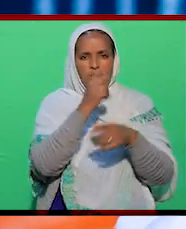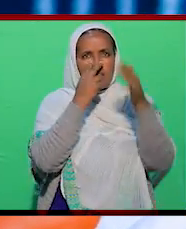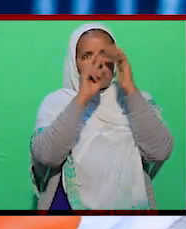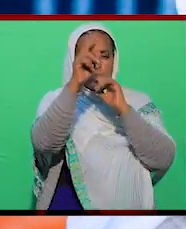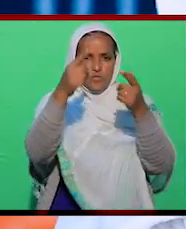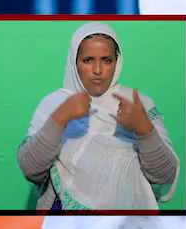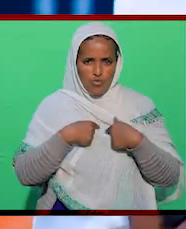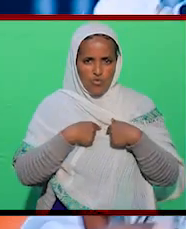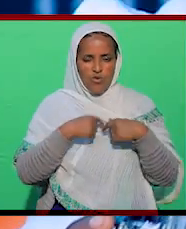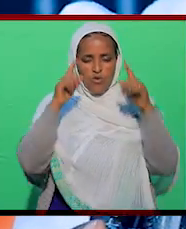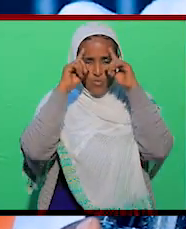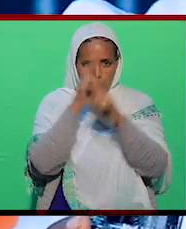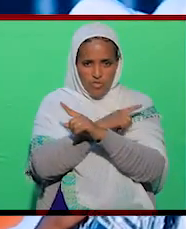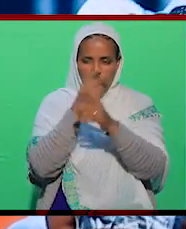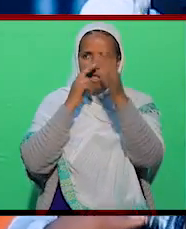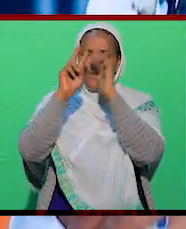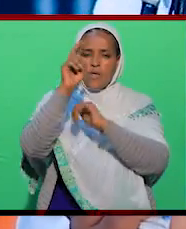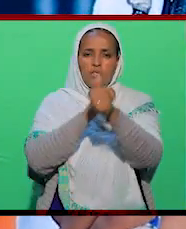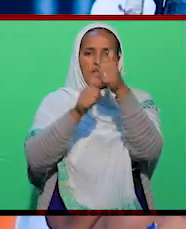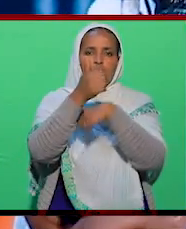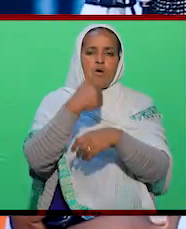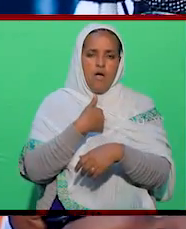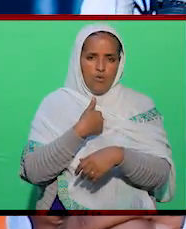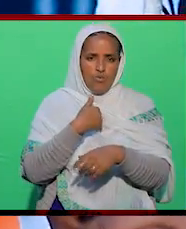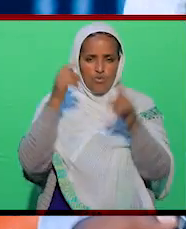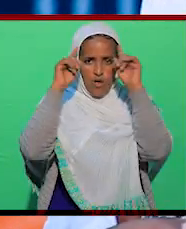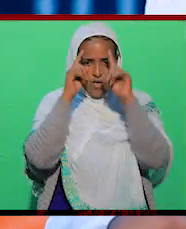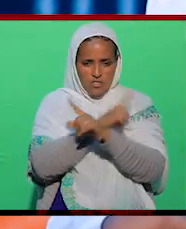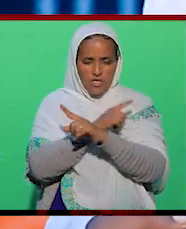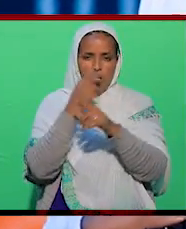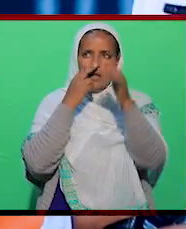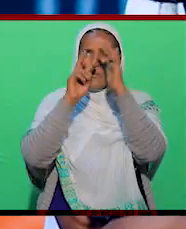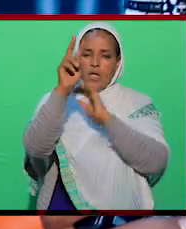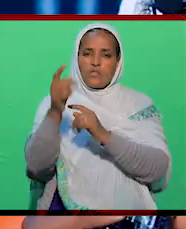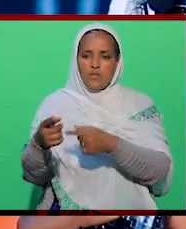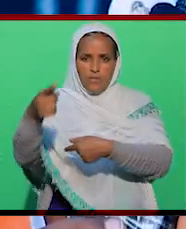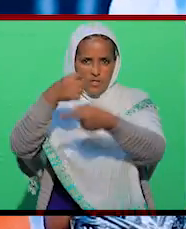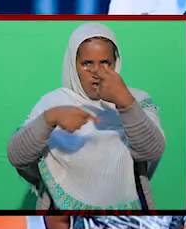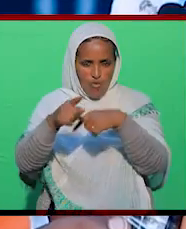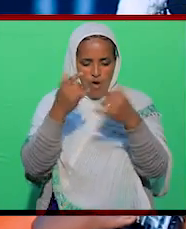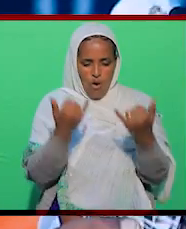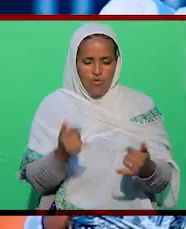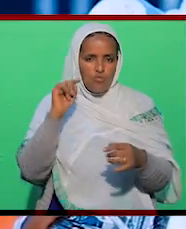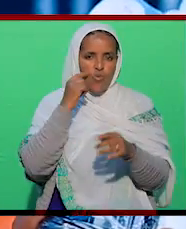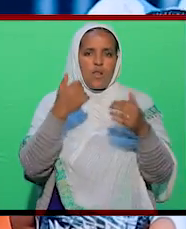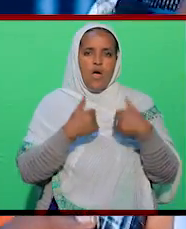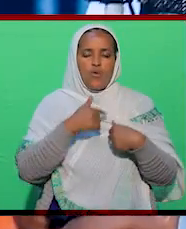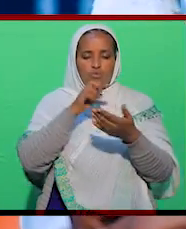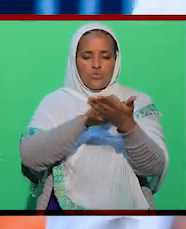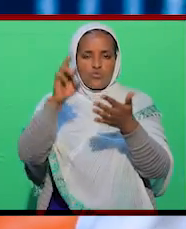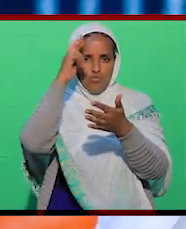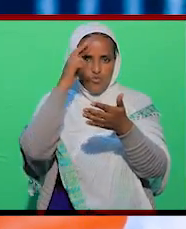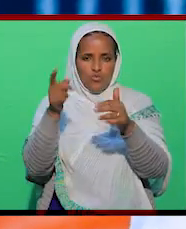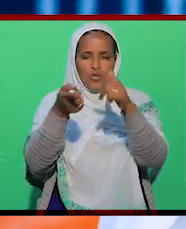የሚነግሩን ምንድን ነው? ምን አይነት ትንቢት ነው የሚነግሩን? ነገሩ ሐሰተኞች ነቢያት እኮ ቀድሞም ነበሩ። ሐሰተኞች ነቢያት ይነሳሉ፣